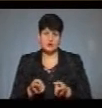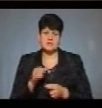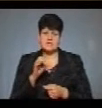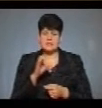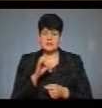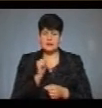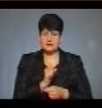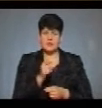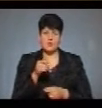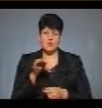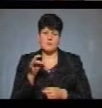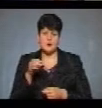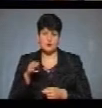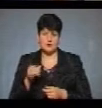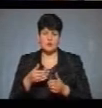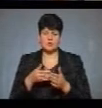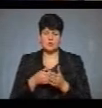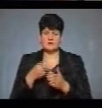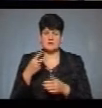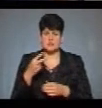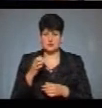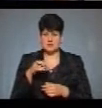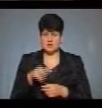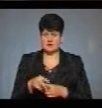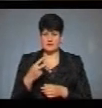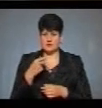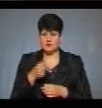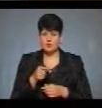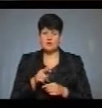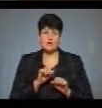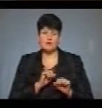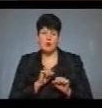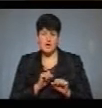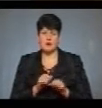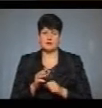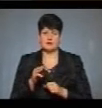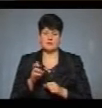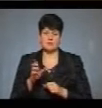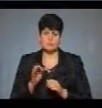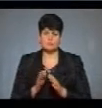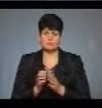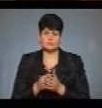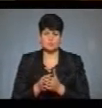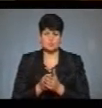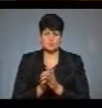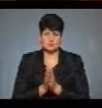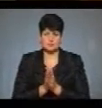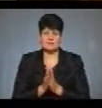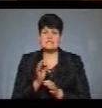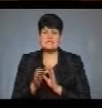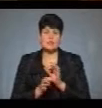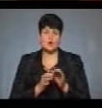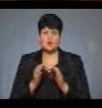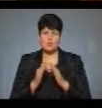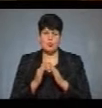січня 2020 року без права внесення застави. Тоді його адвокати Петро Грода та Тарас Боднарчук клопотали про цілодобовий